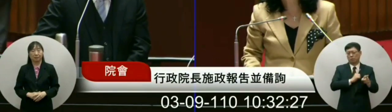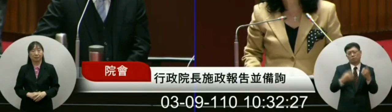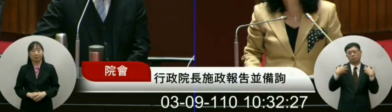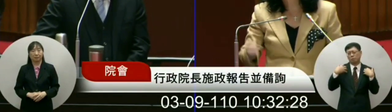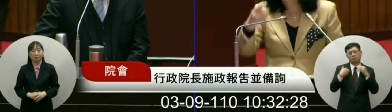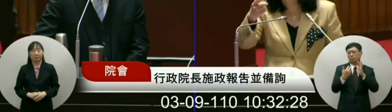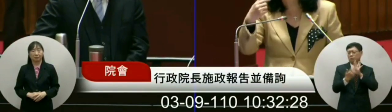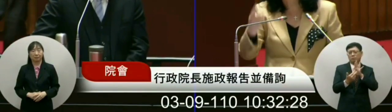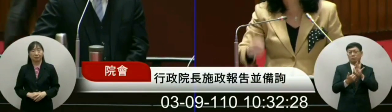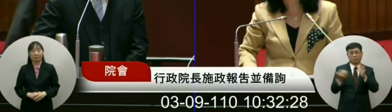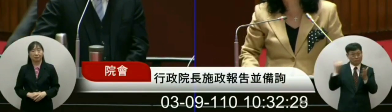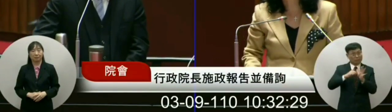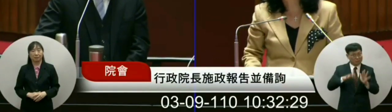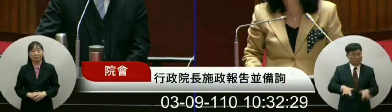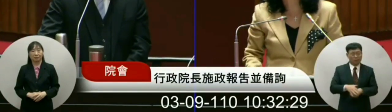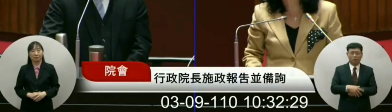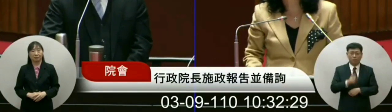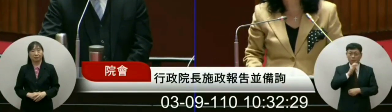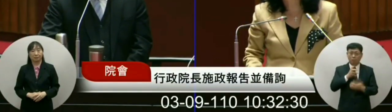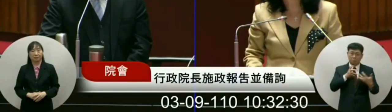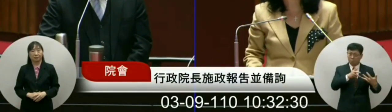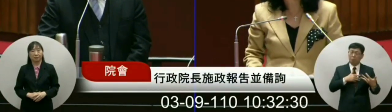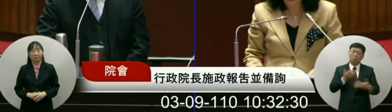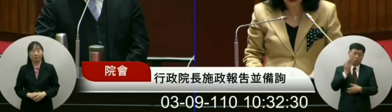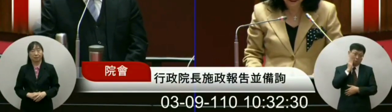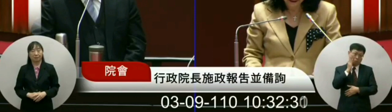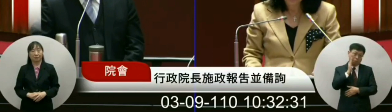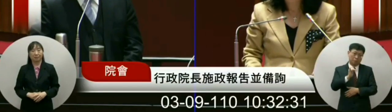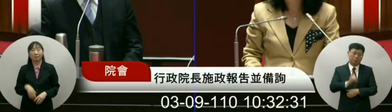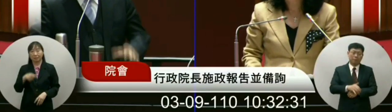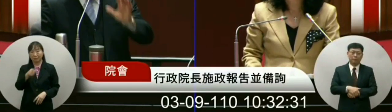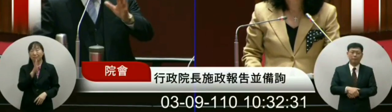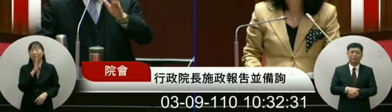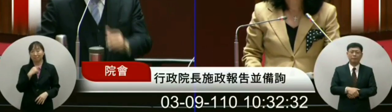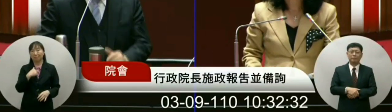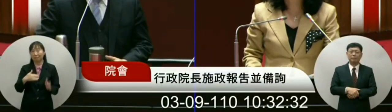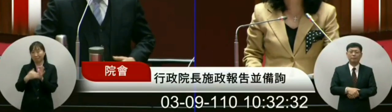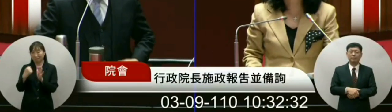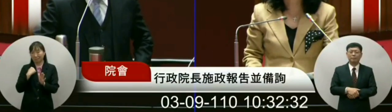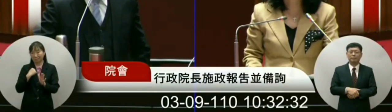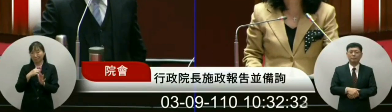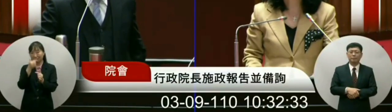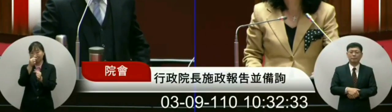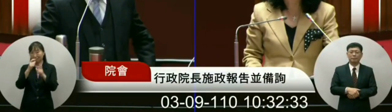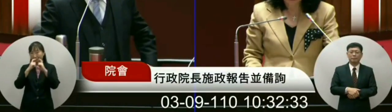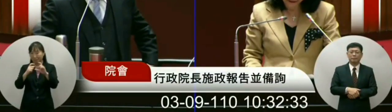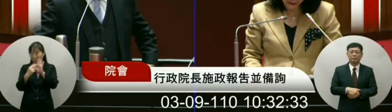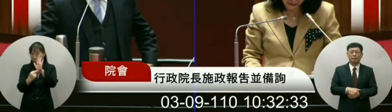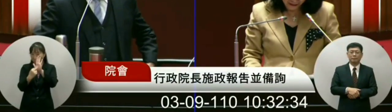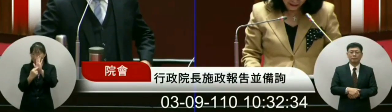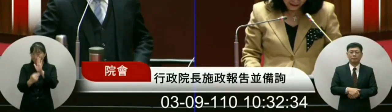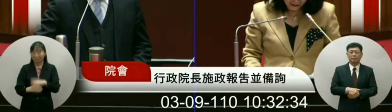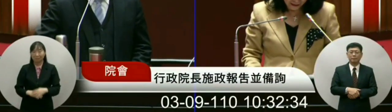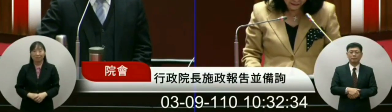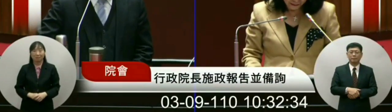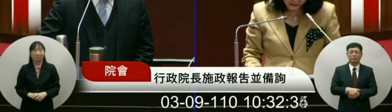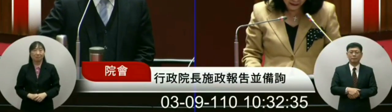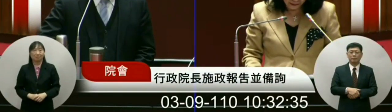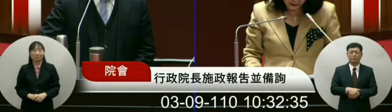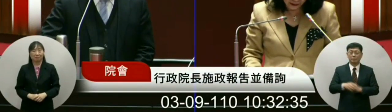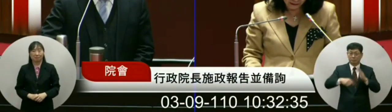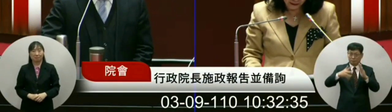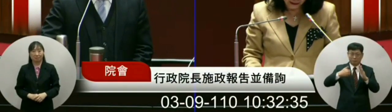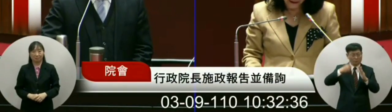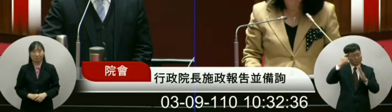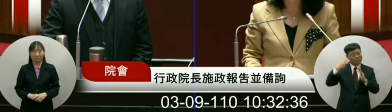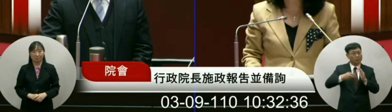回答就好了。因为目前到目前为止，我们的互动都还好。 没有，他是尽力完整的跟委员说明。 没有啊，那个院